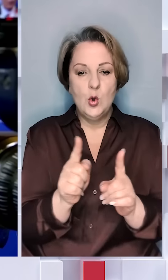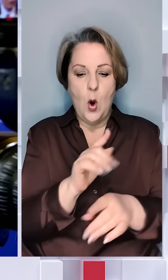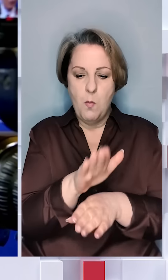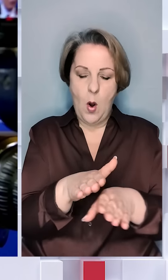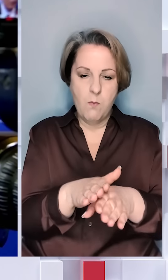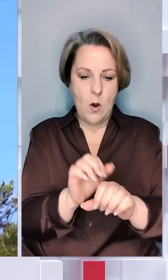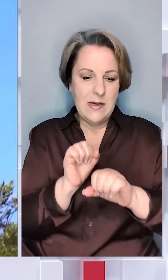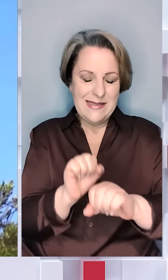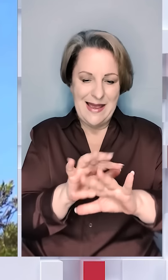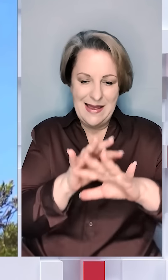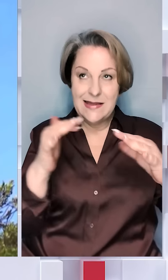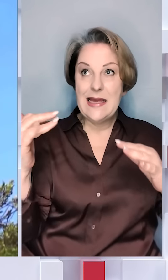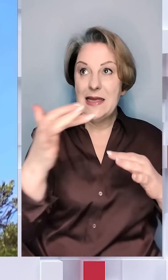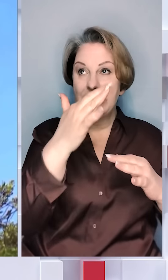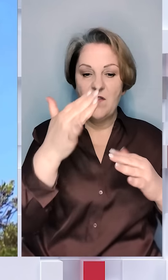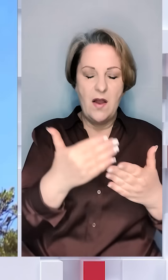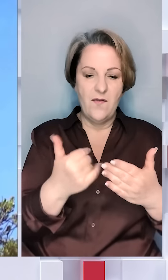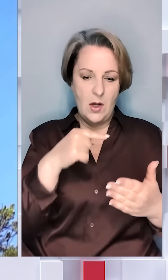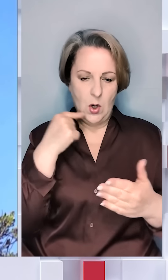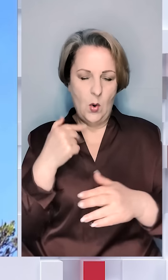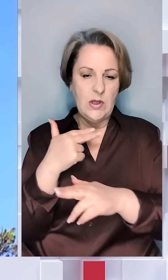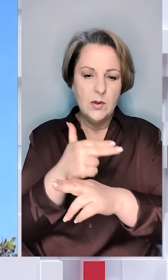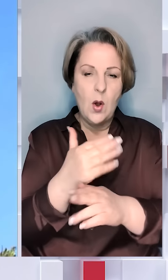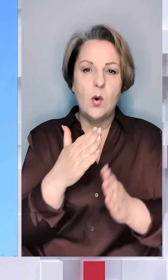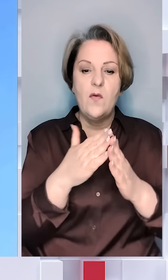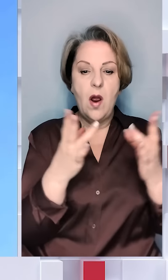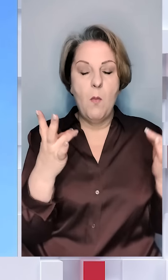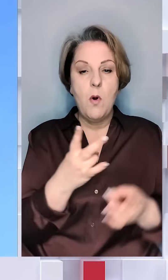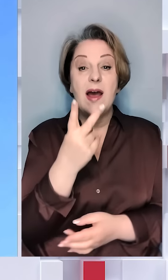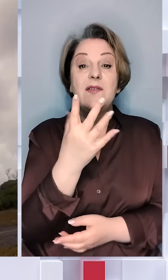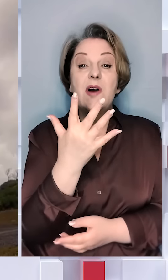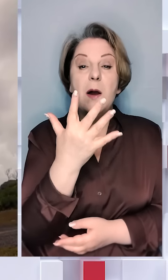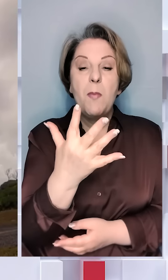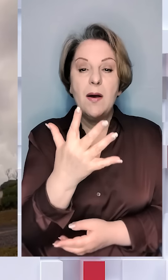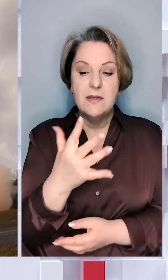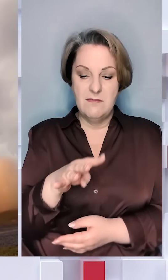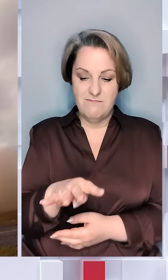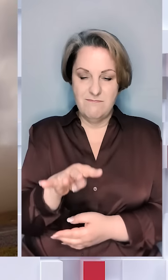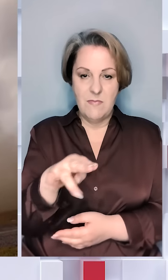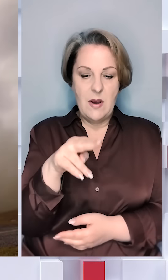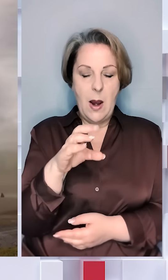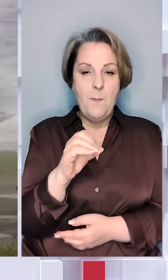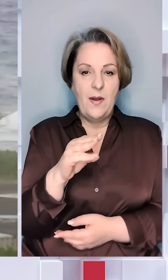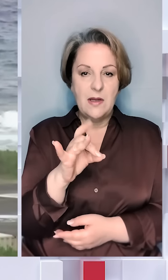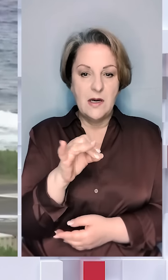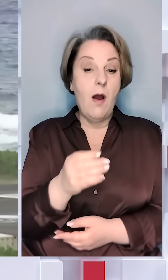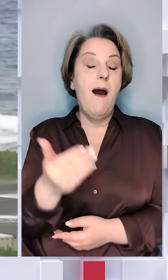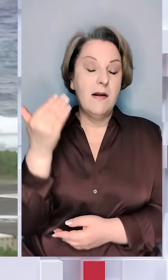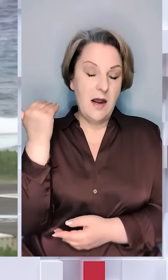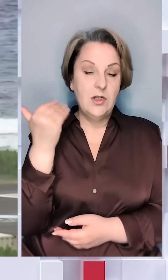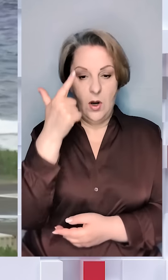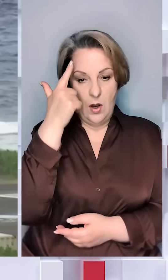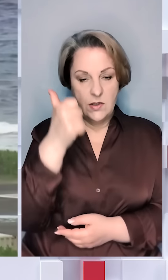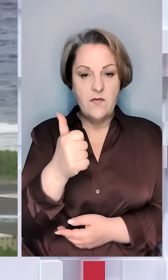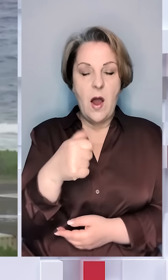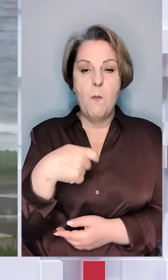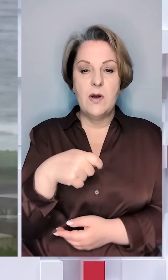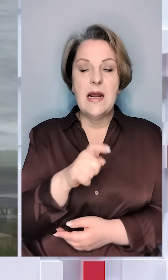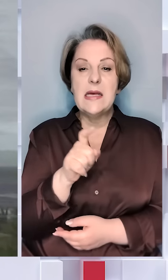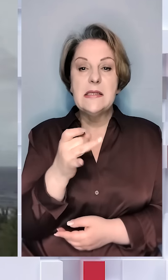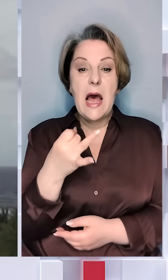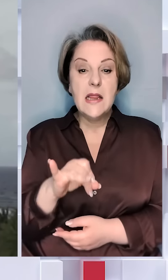того, аби повністю закрити наше небо від російських дронів та ракет, потрібні 25 систем Patriot. Про це раніше заявив президент Зеленський,